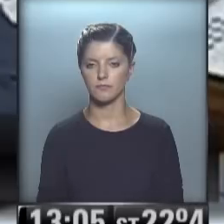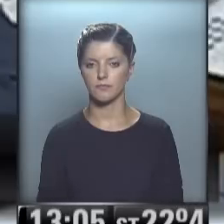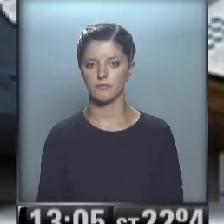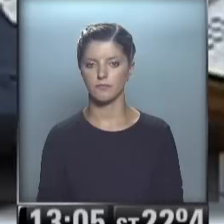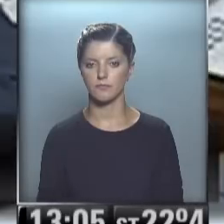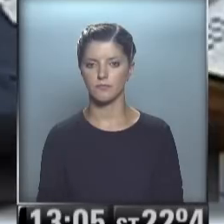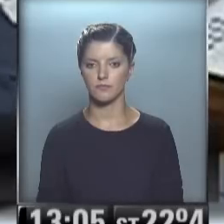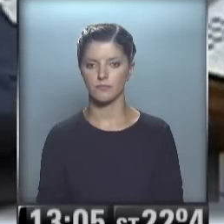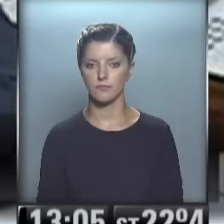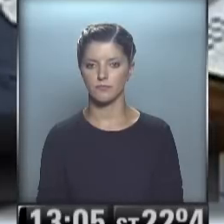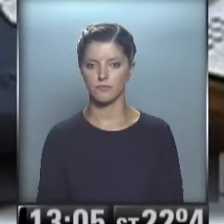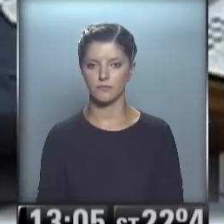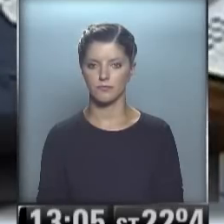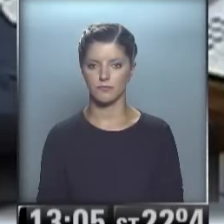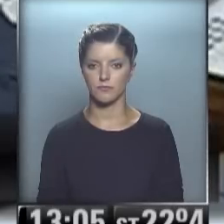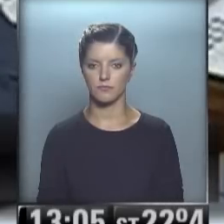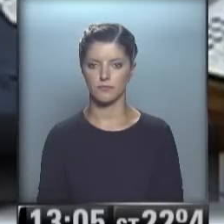влади. Схаменіться.